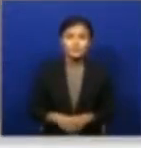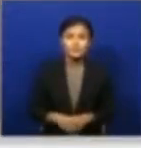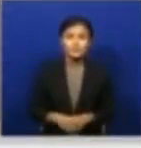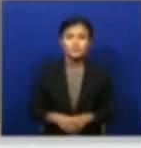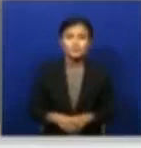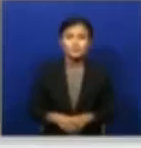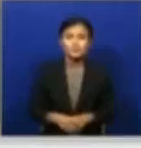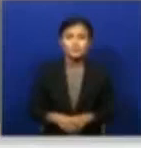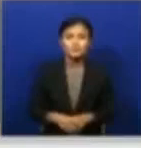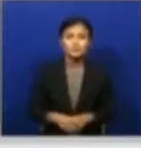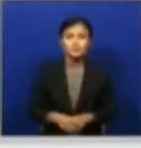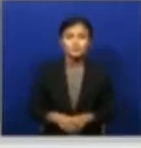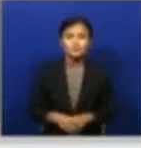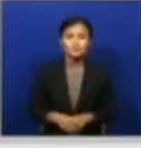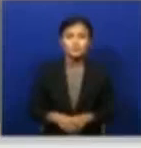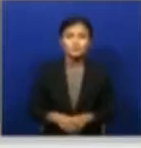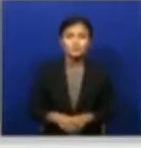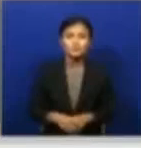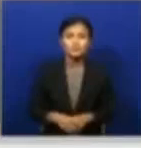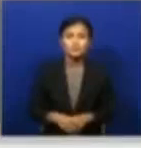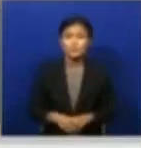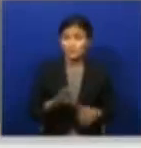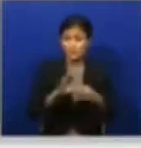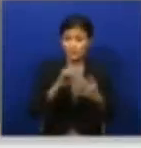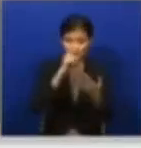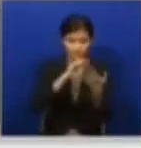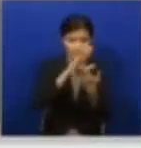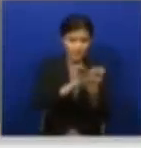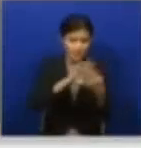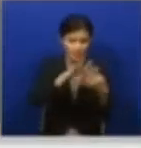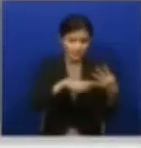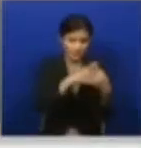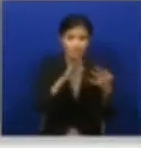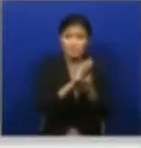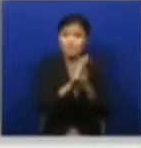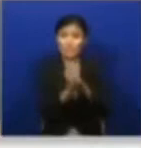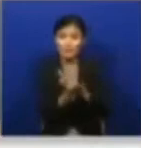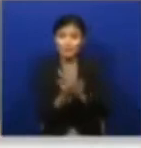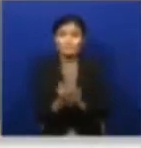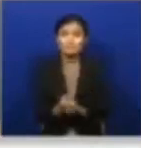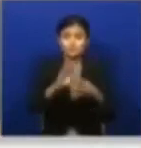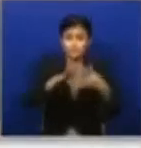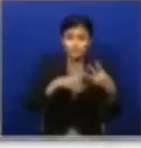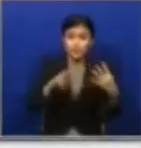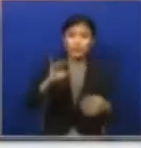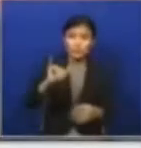ในเรื่องการปฏิรูปประเทศและก็ยุทธศาสตร์ช